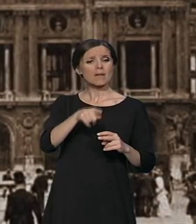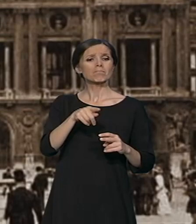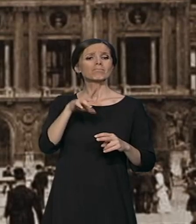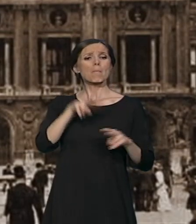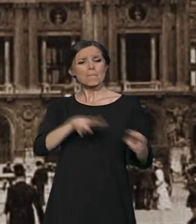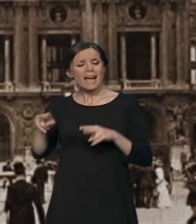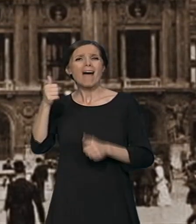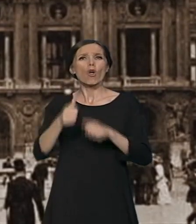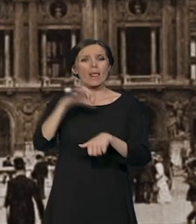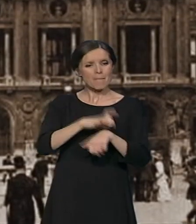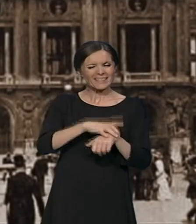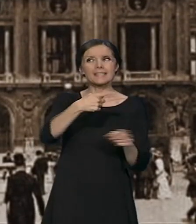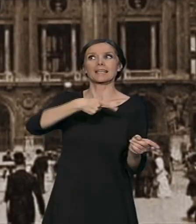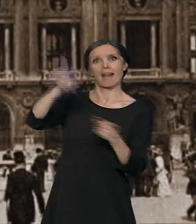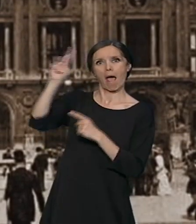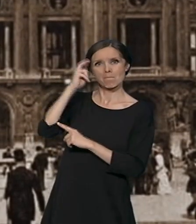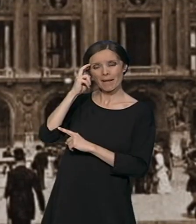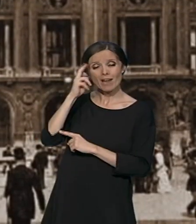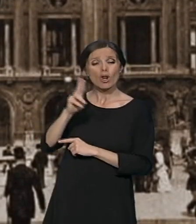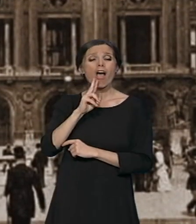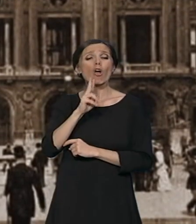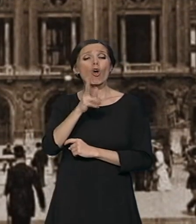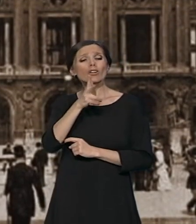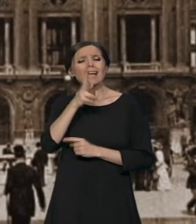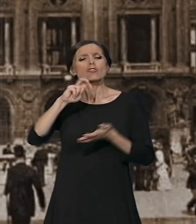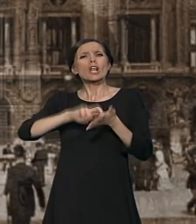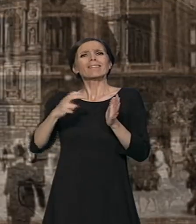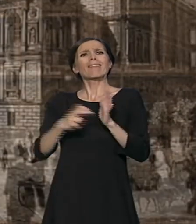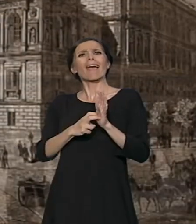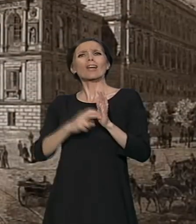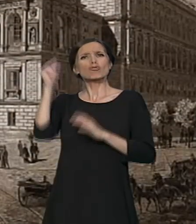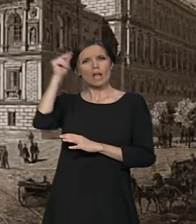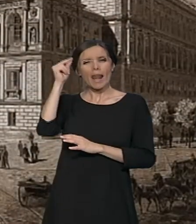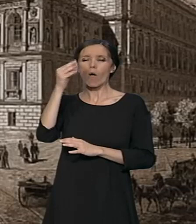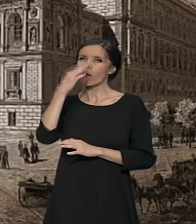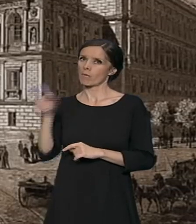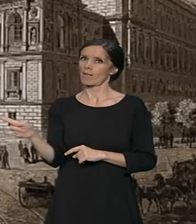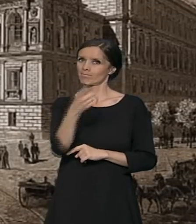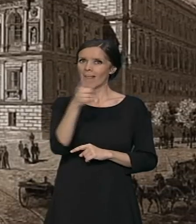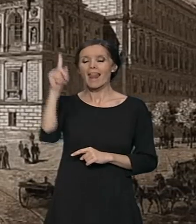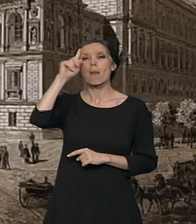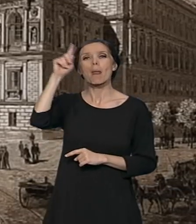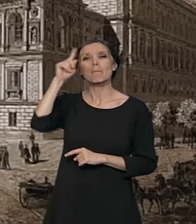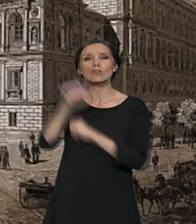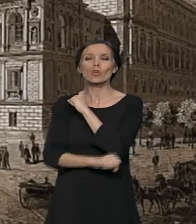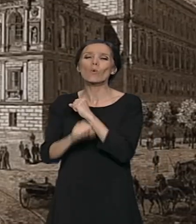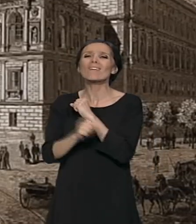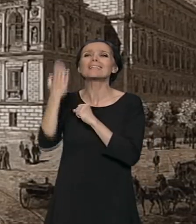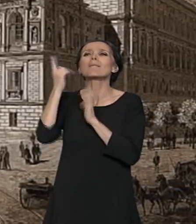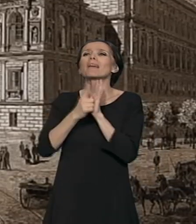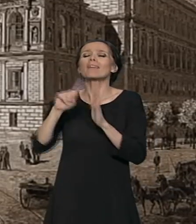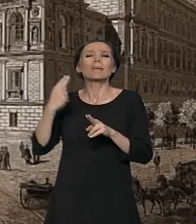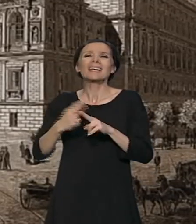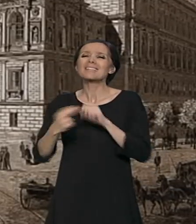za tehničke nauke su najvažniji bili nemački univerziteti, odnosno tada su se zvale visoke